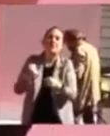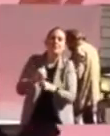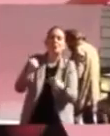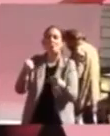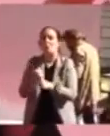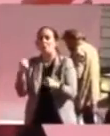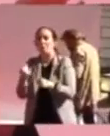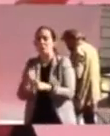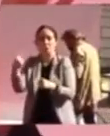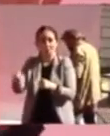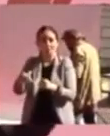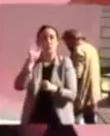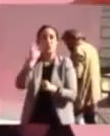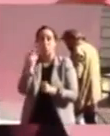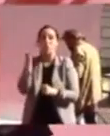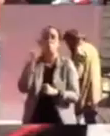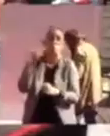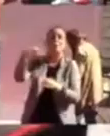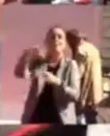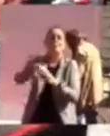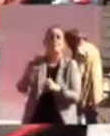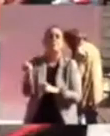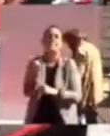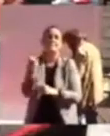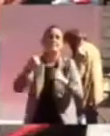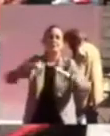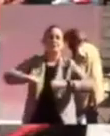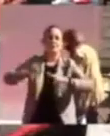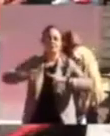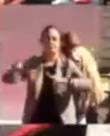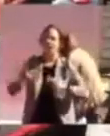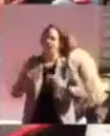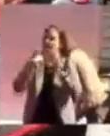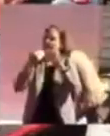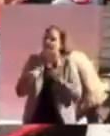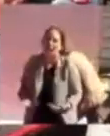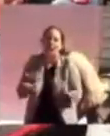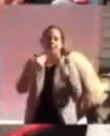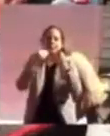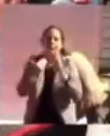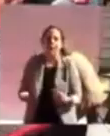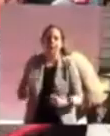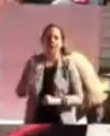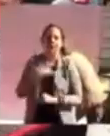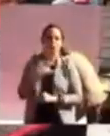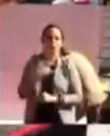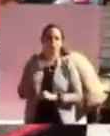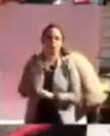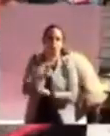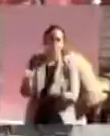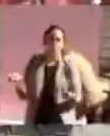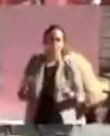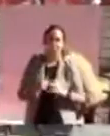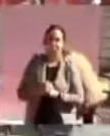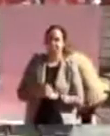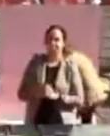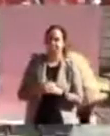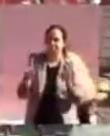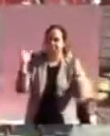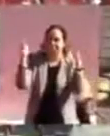per questo siamo grati per il contributo straordinario però in un istante